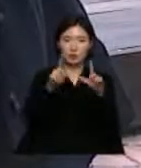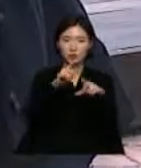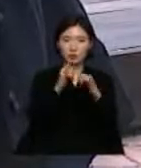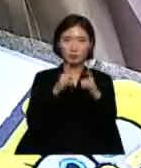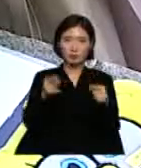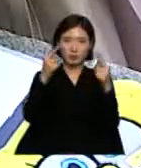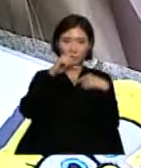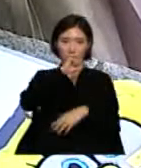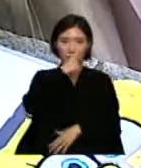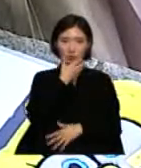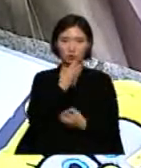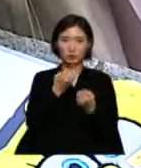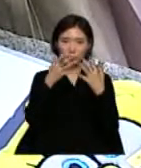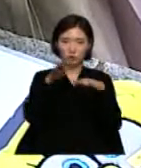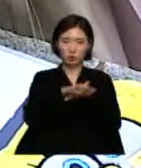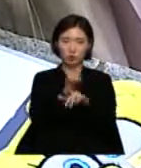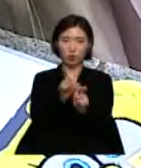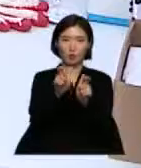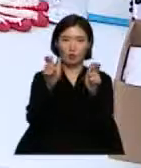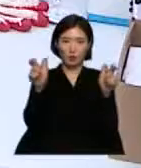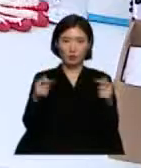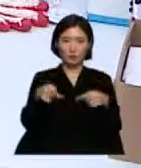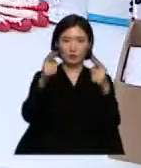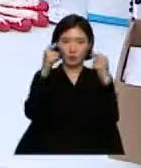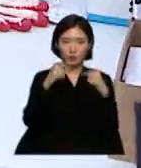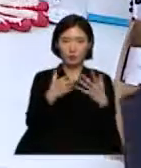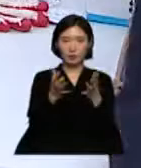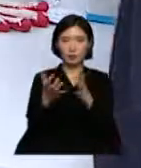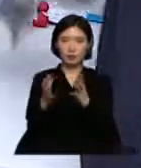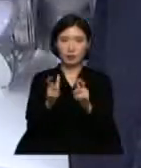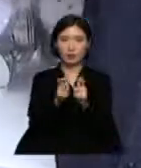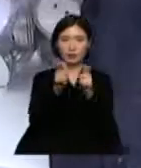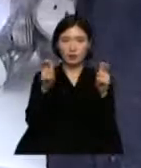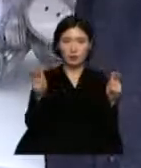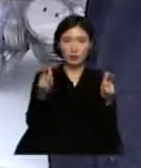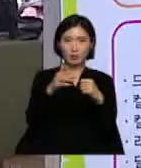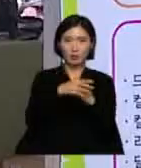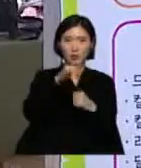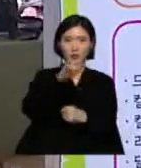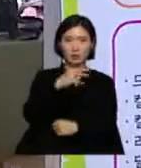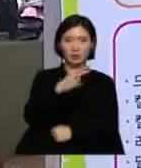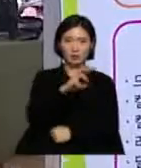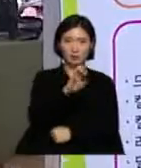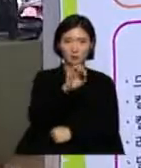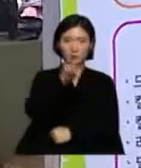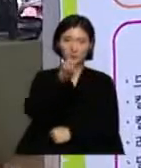참여 예산으로 축제 규모도 확대되고 참여한 기관도 늘어 기름동의 대표